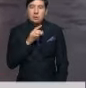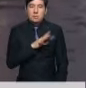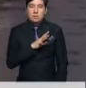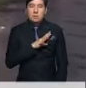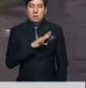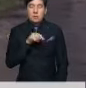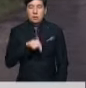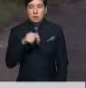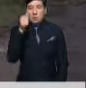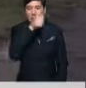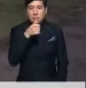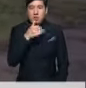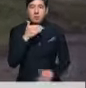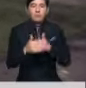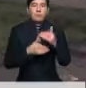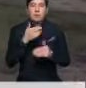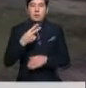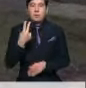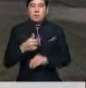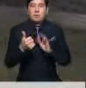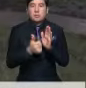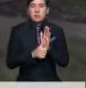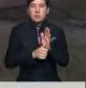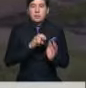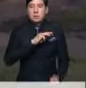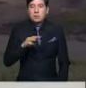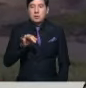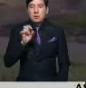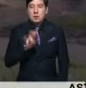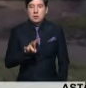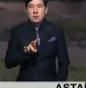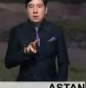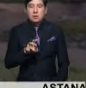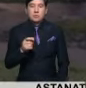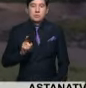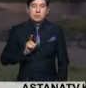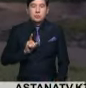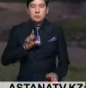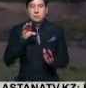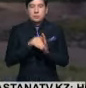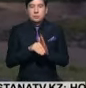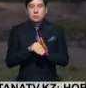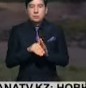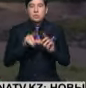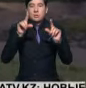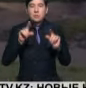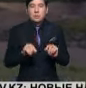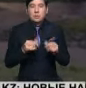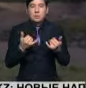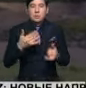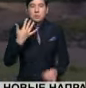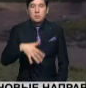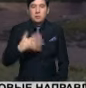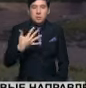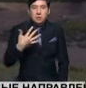этом году они собрали свыше 26 миллионов тонн зерна, цена на него оказалась неожиданно низкой. Тонна пшеницы на рынке сейчас стоит 55